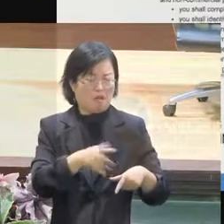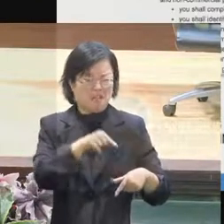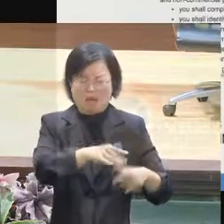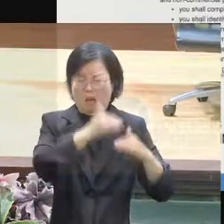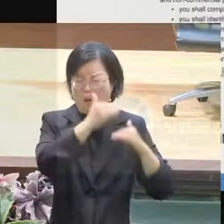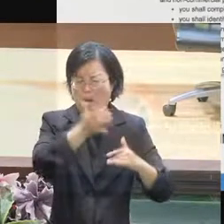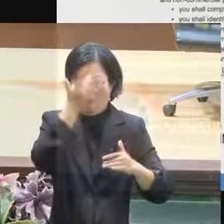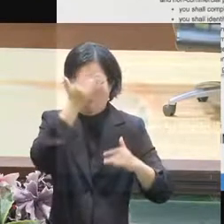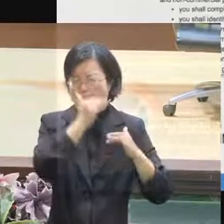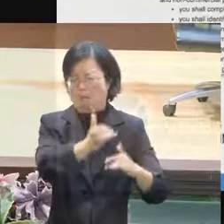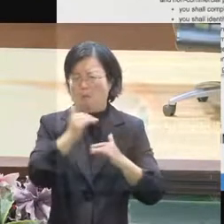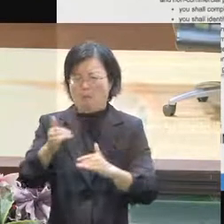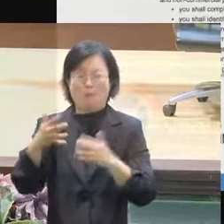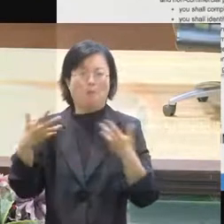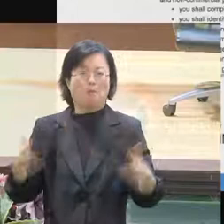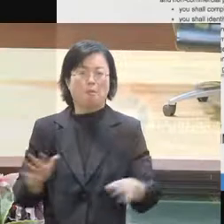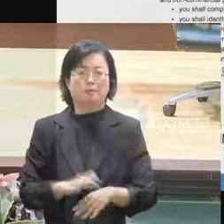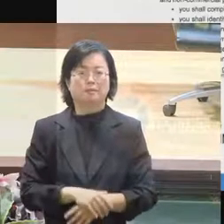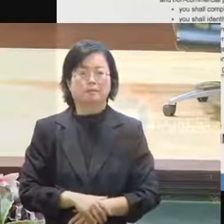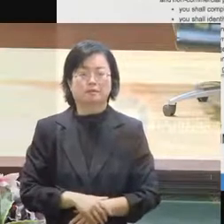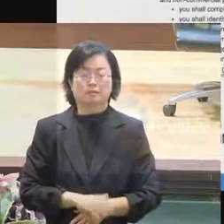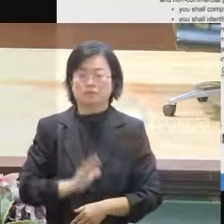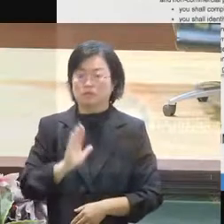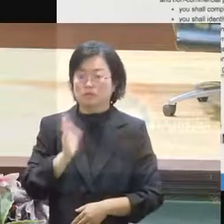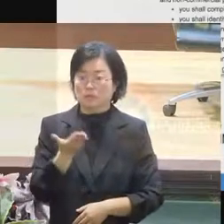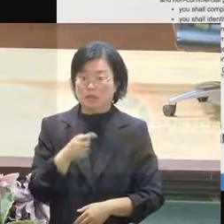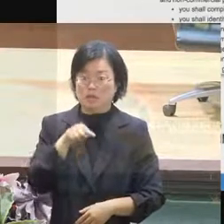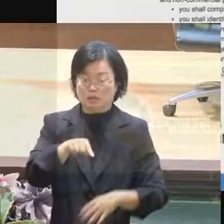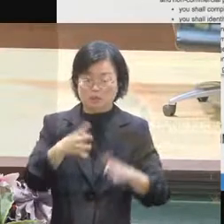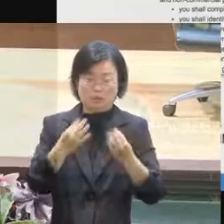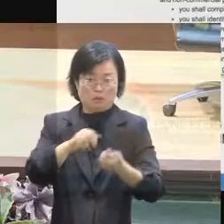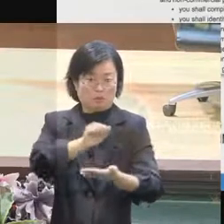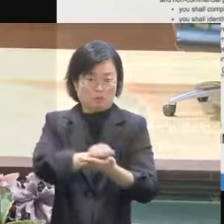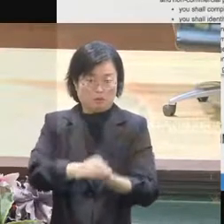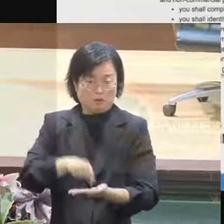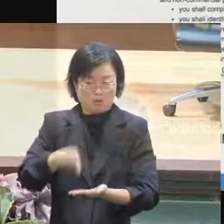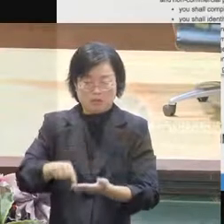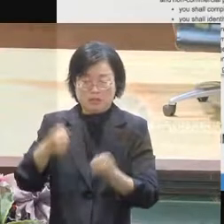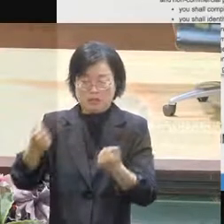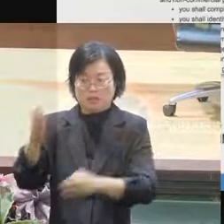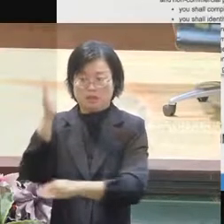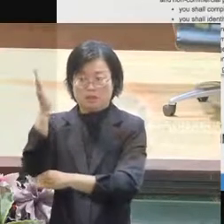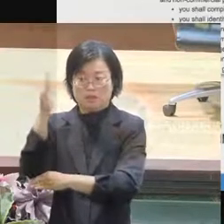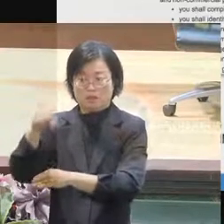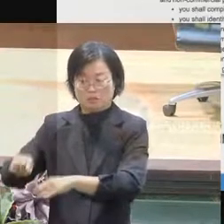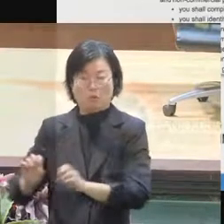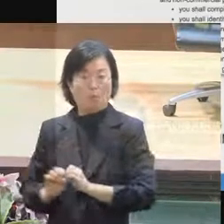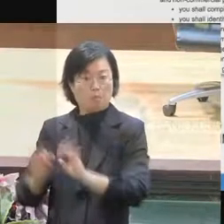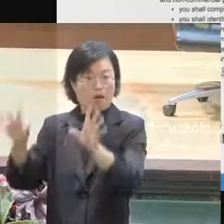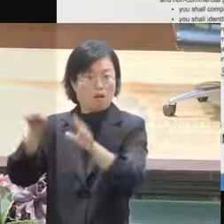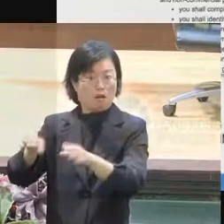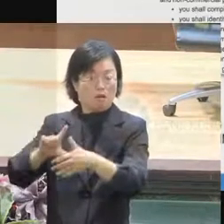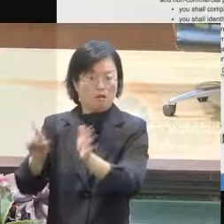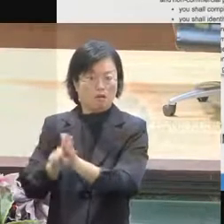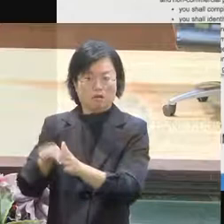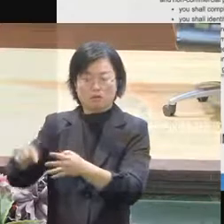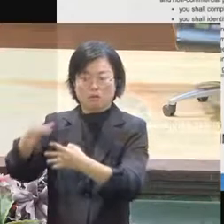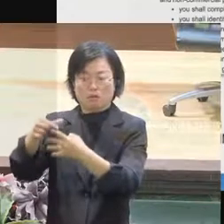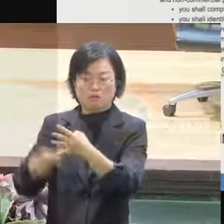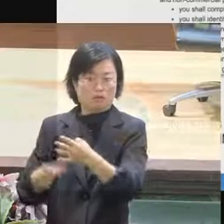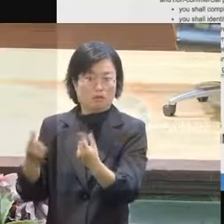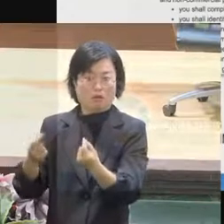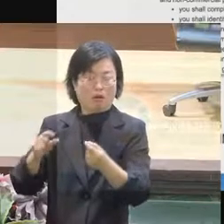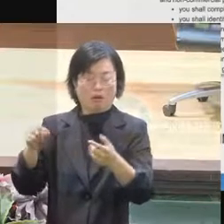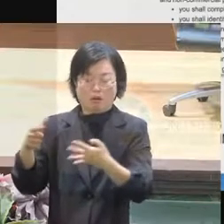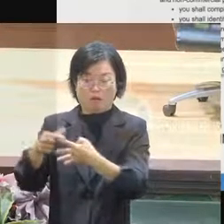但是同一个资料在政府的开放数据的平台上面去发布的时候呢，它的条款又非常的不